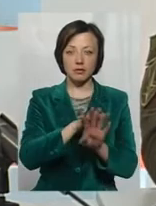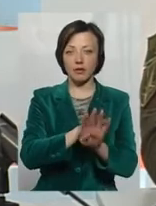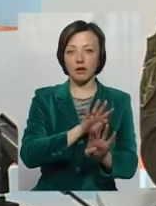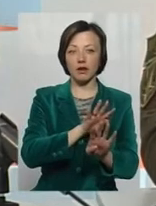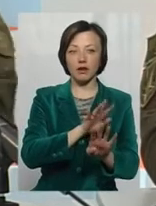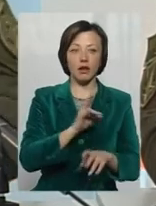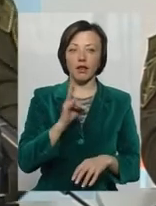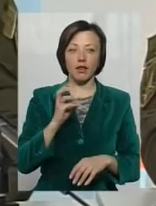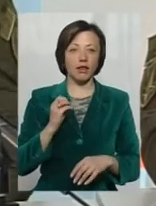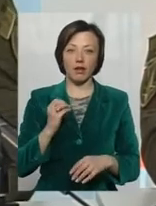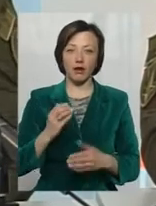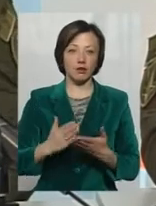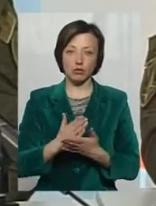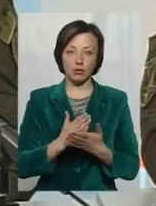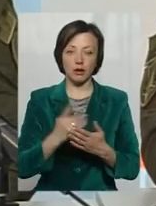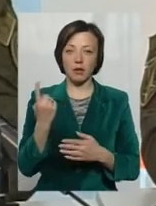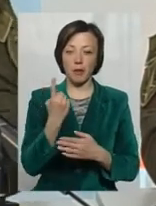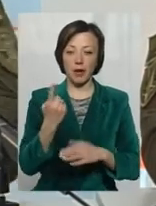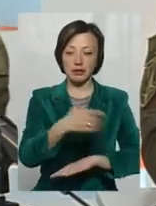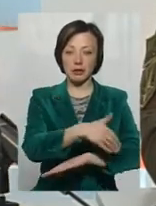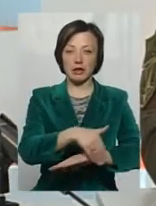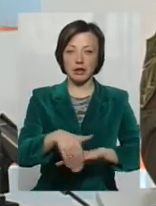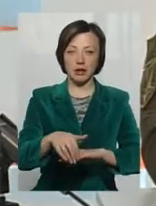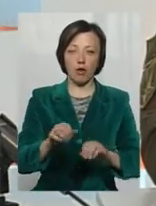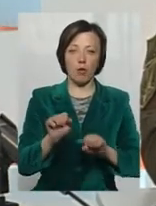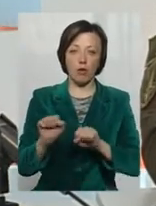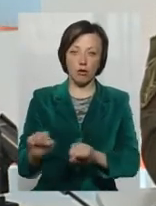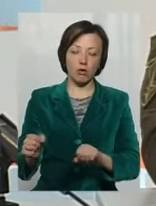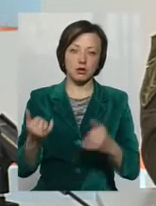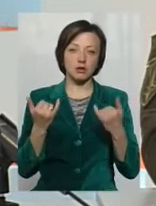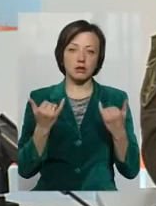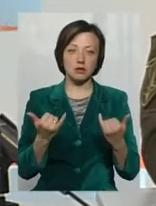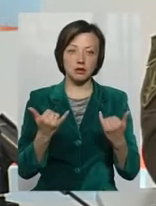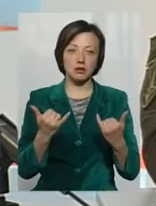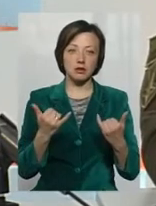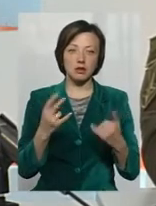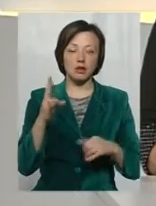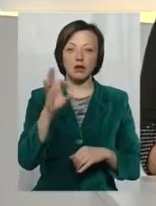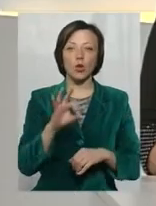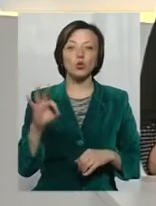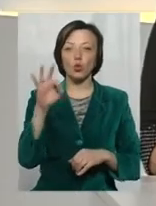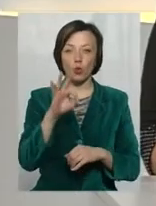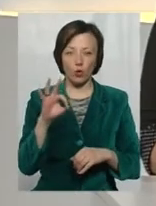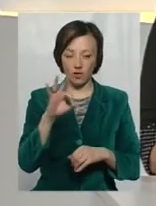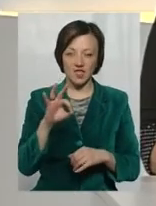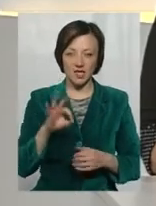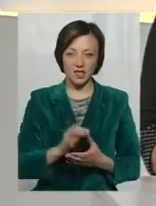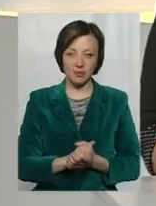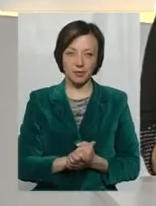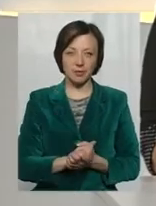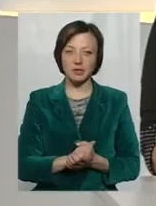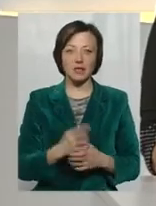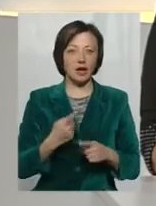не несе служби на первій лінії оборони. Як це прийнято говорити зараз на нульовці, на нульовій лінії. Але це